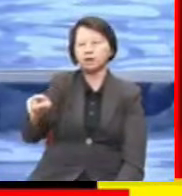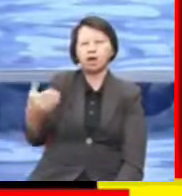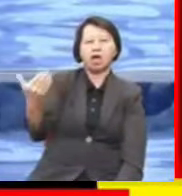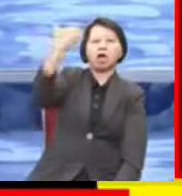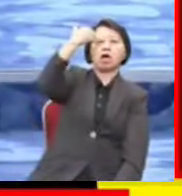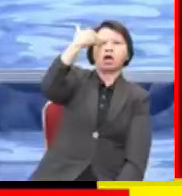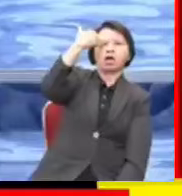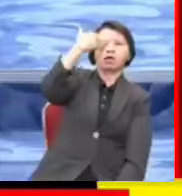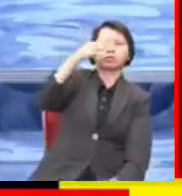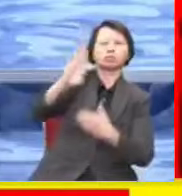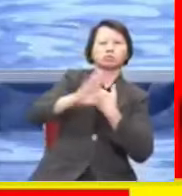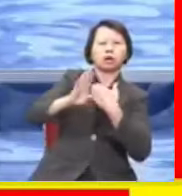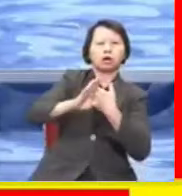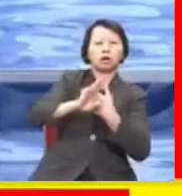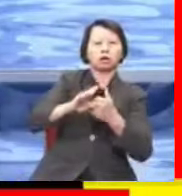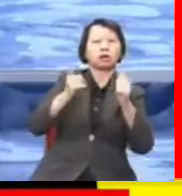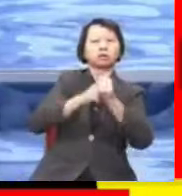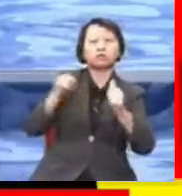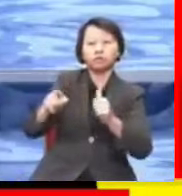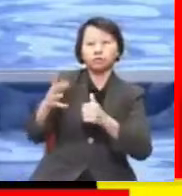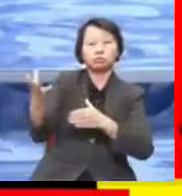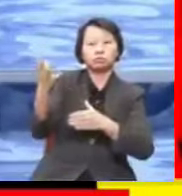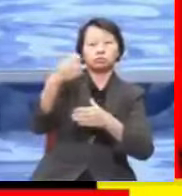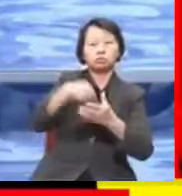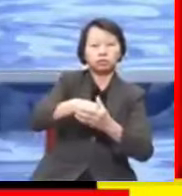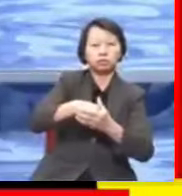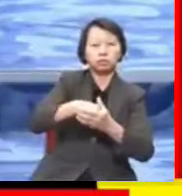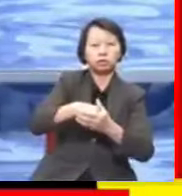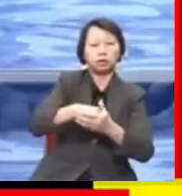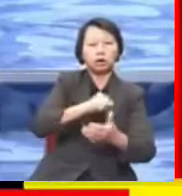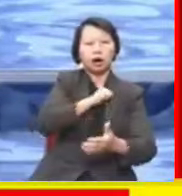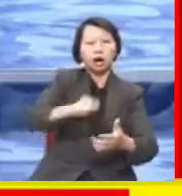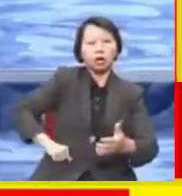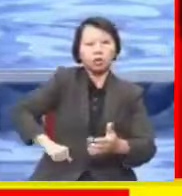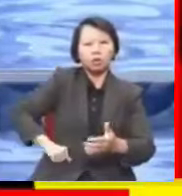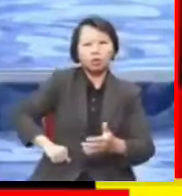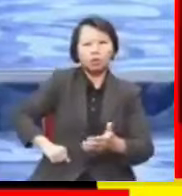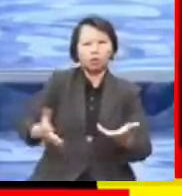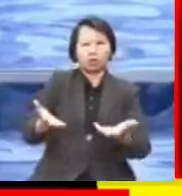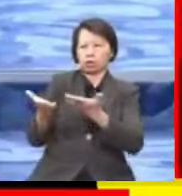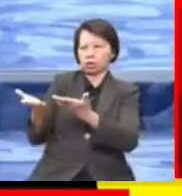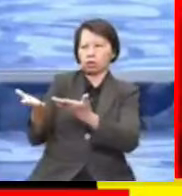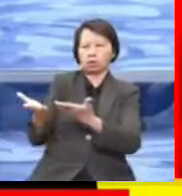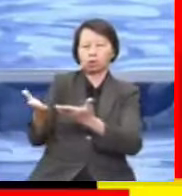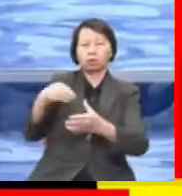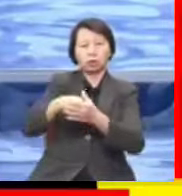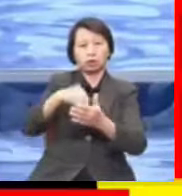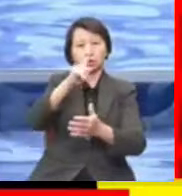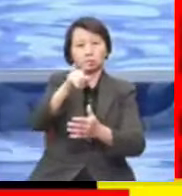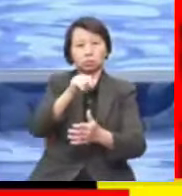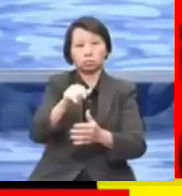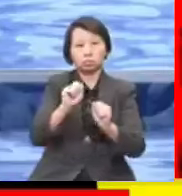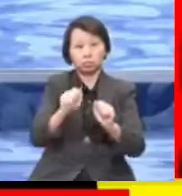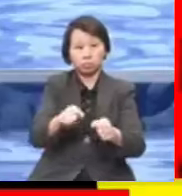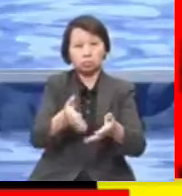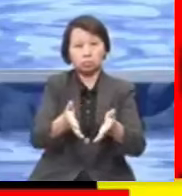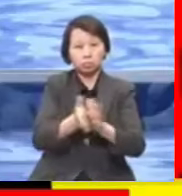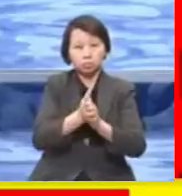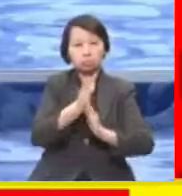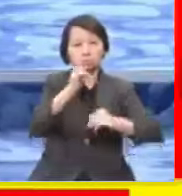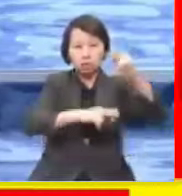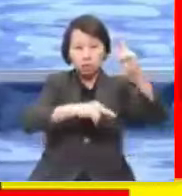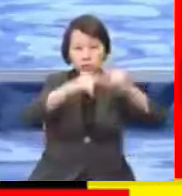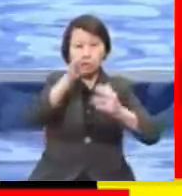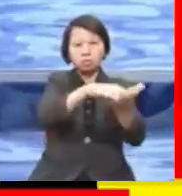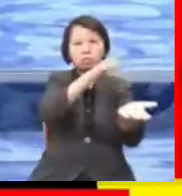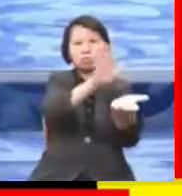pertama yang melibatkan Perdana Menteri dan dipertuan agong dalam soal izin pembinaan